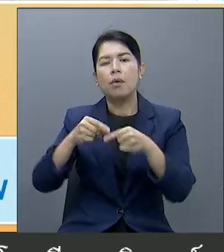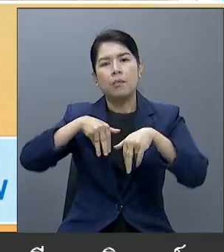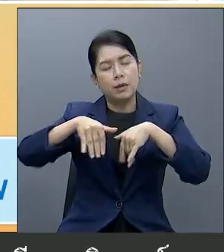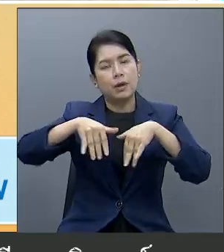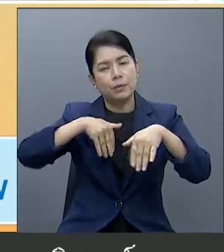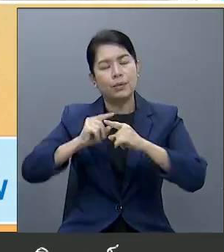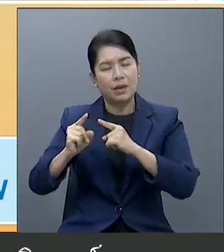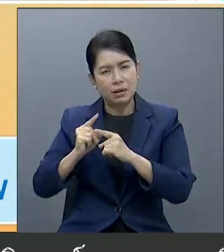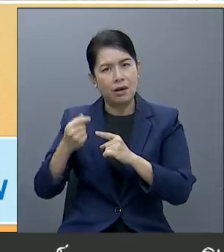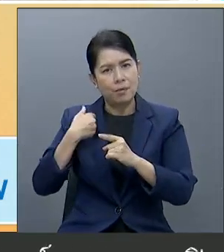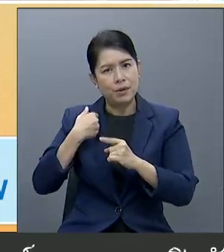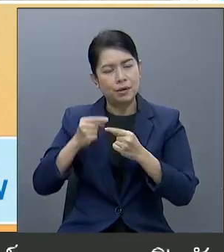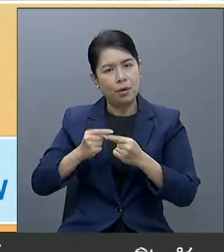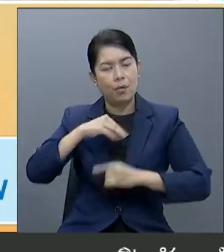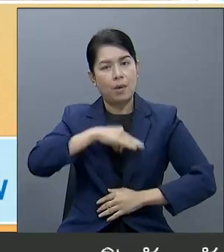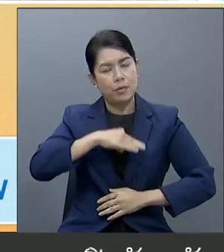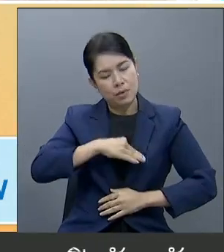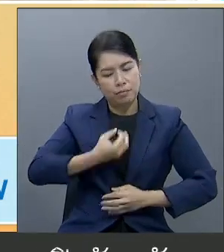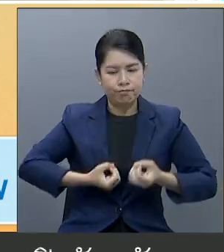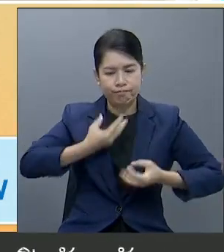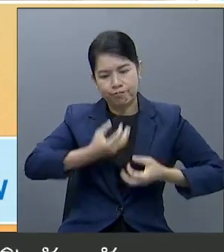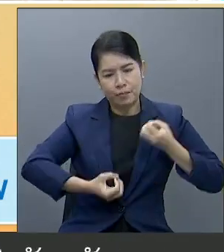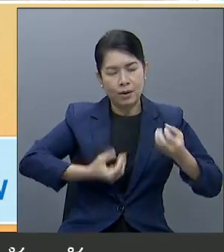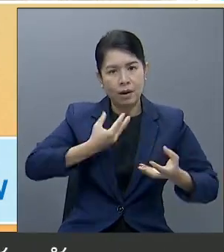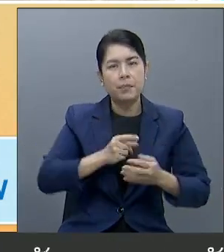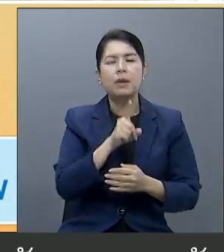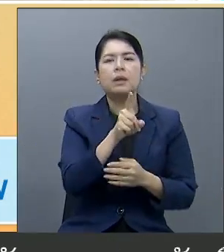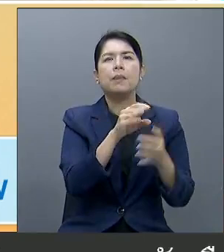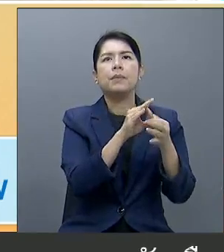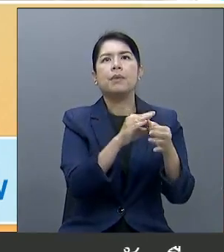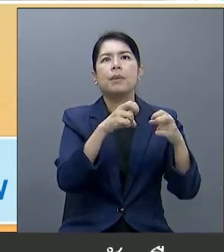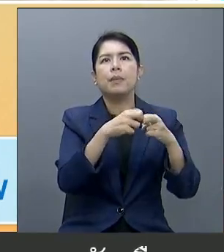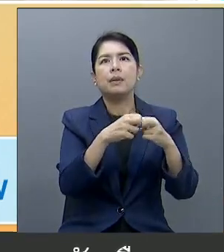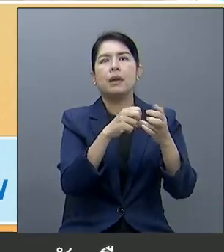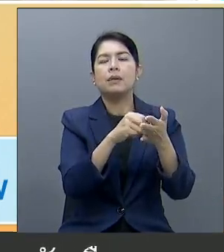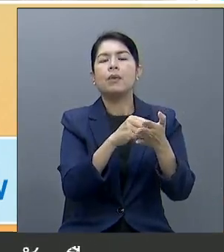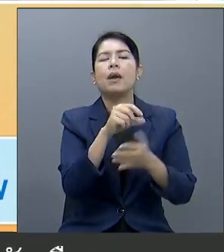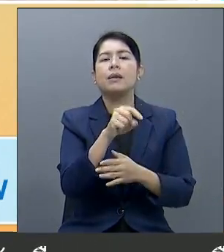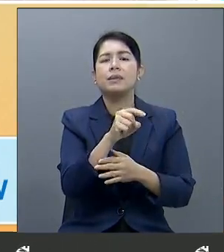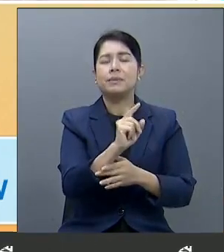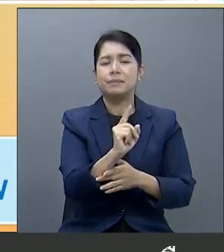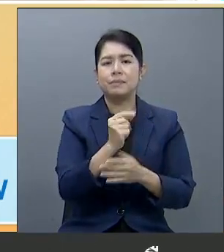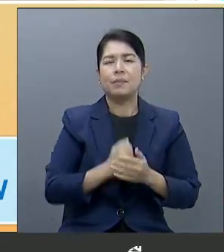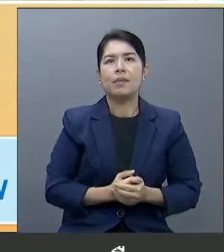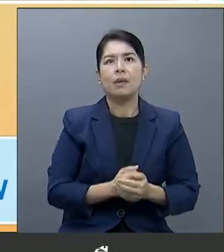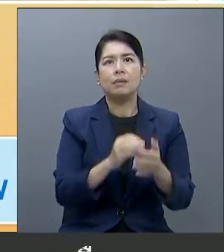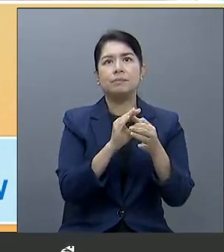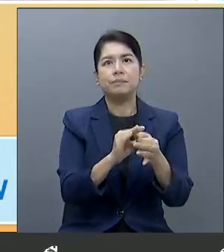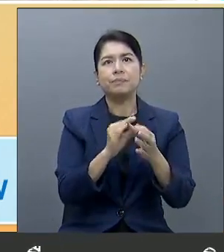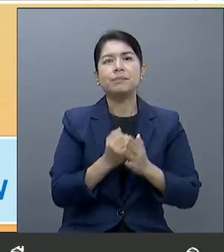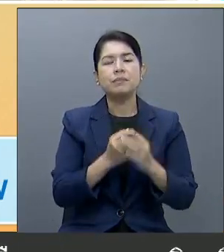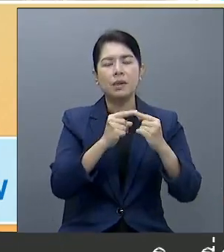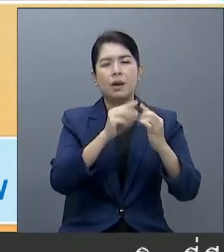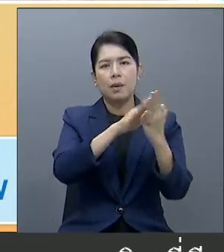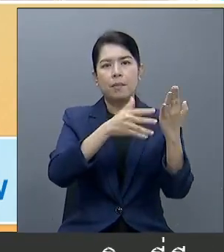าแล้วแนวทางที่จะช่วยแก้ปัญหาเรื่องนี้นะคะเราก็มีตัว policy statement ออกมาว่า